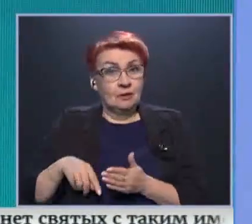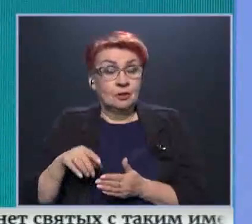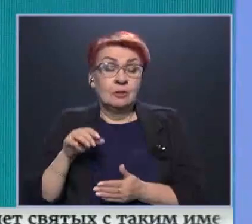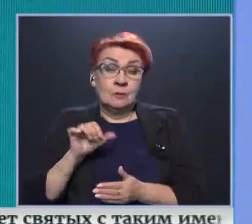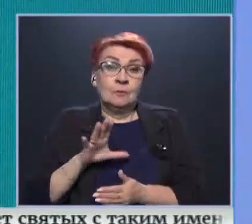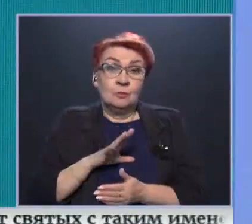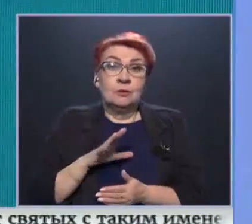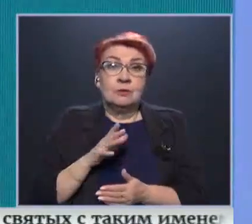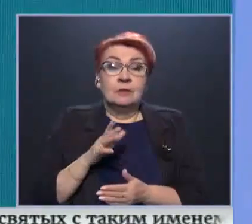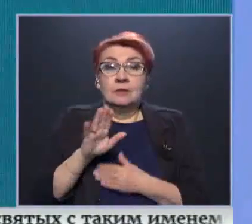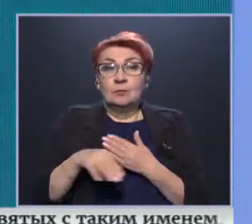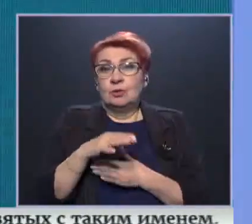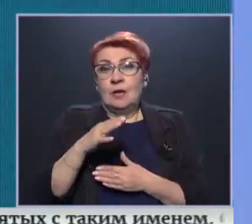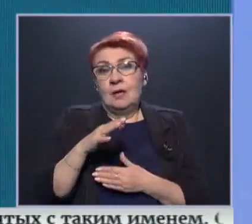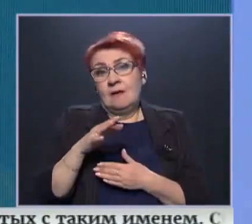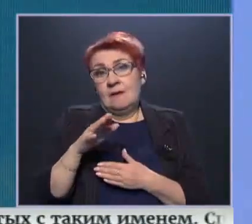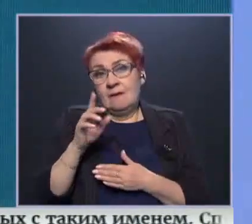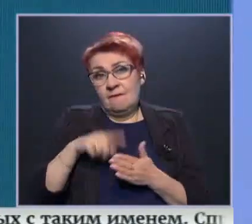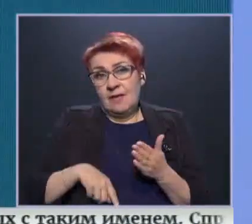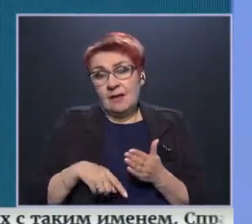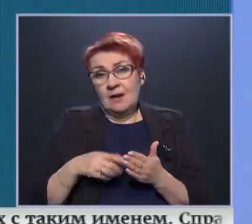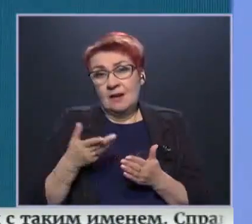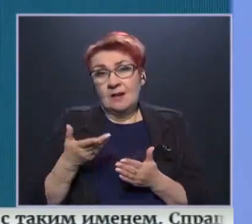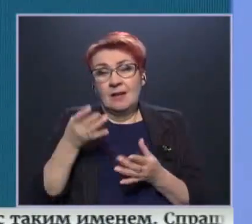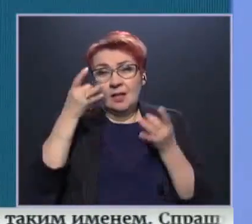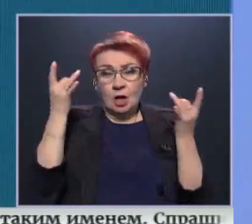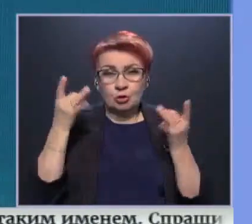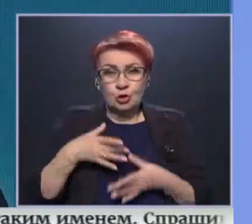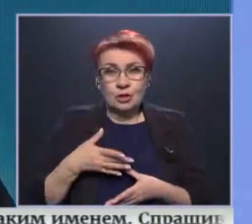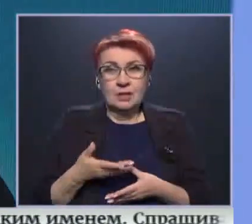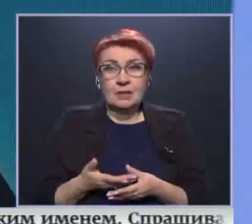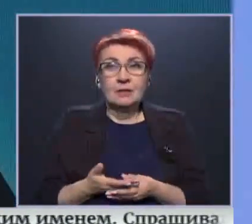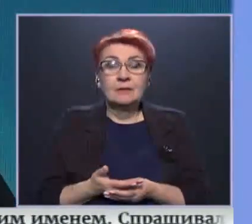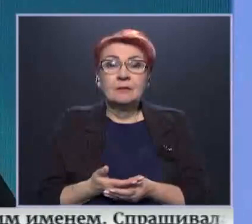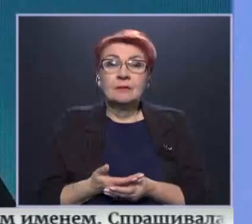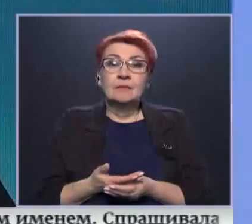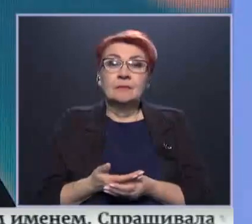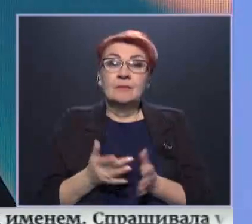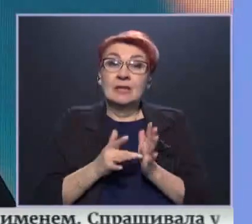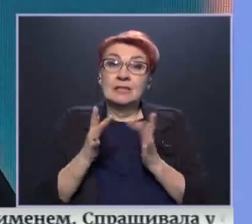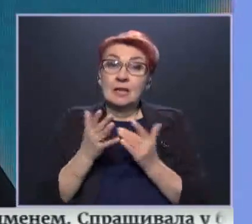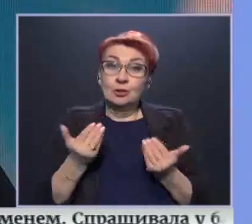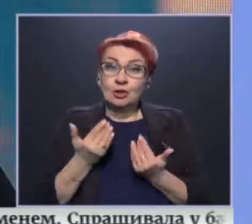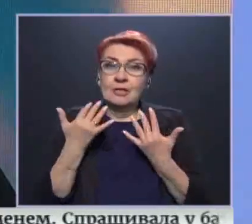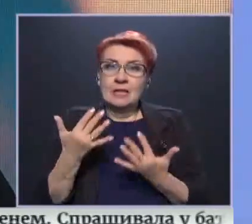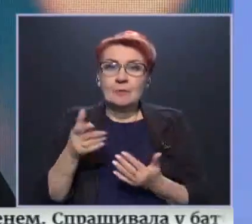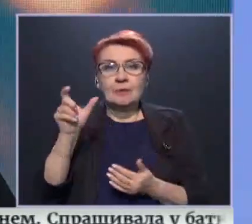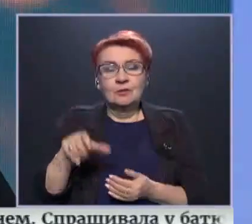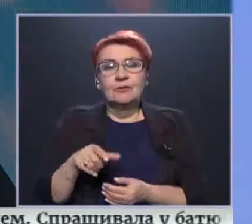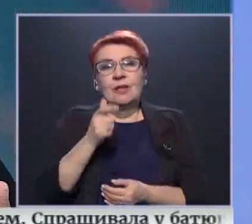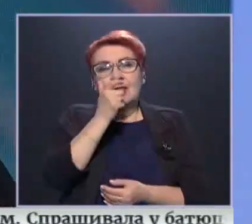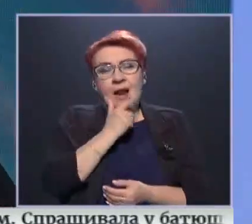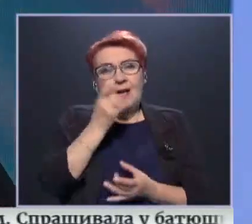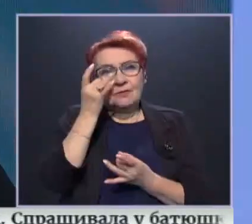суеверие, так, знаете, закрадывается как-то так неожиданно. Понимаете, христианская жизнь, она требует от человека нравственной